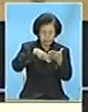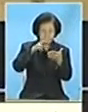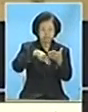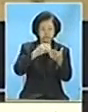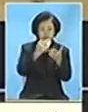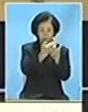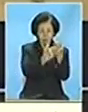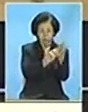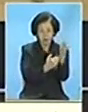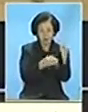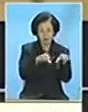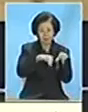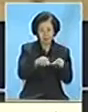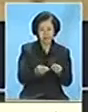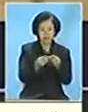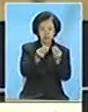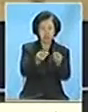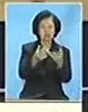คะ